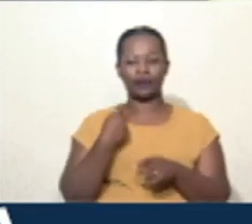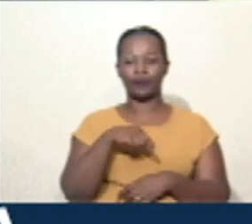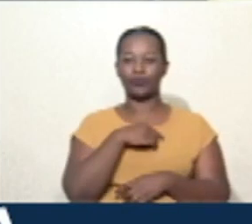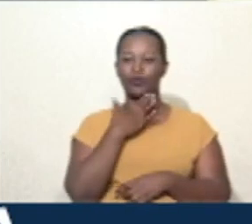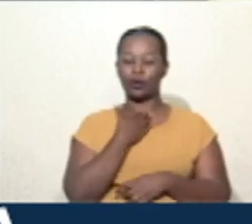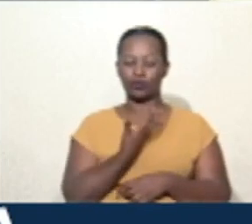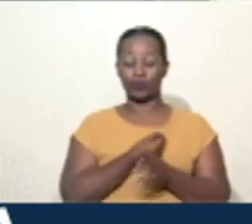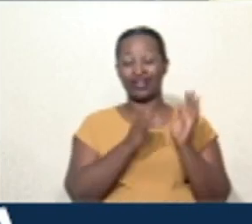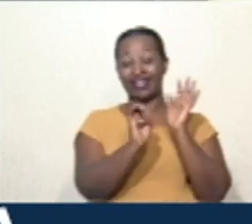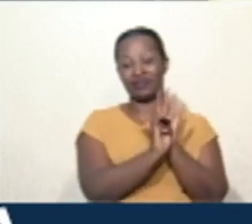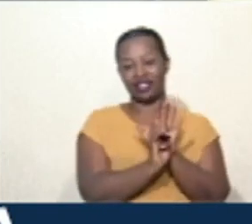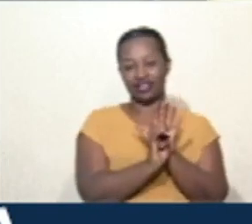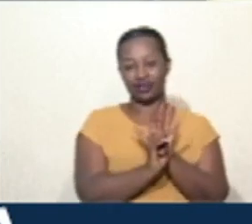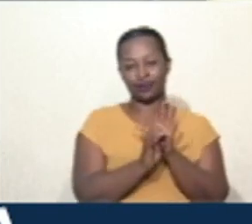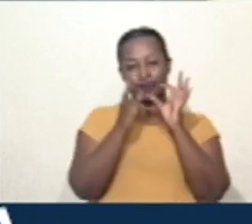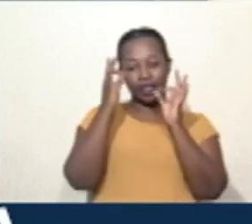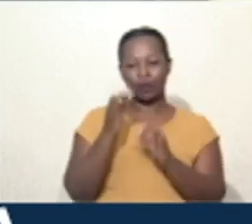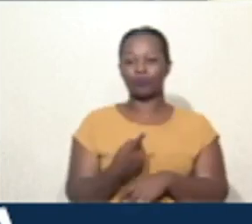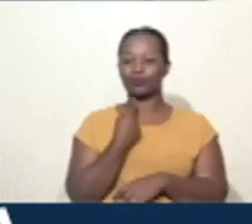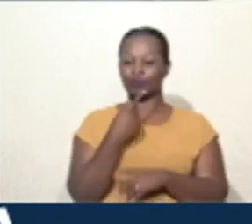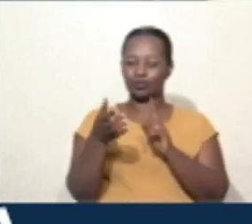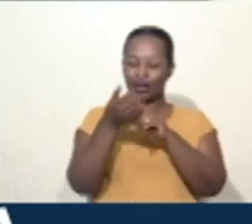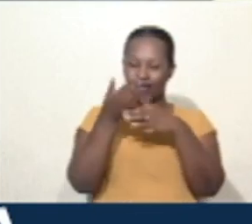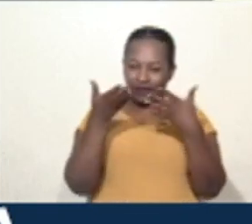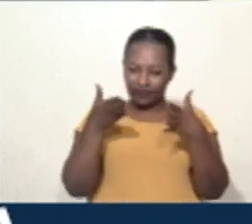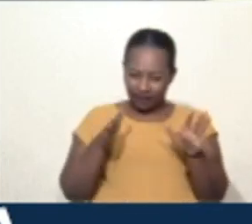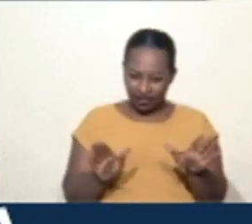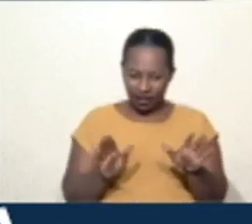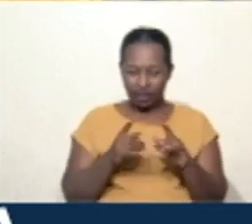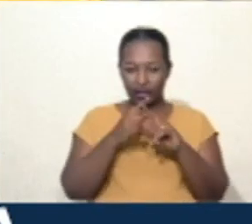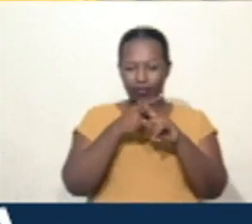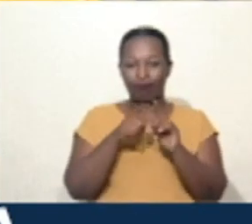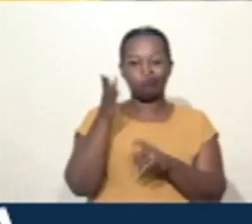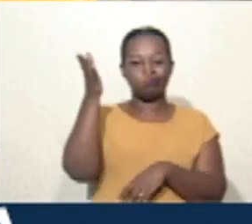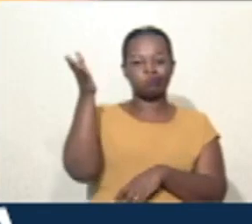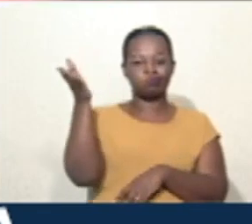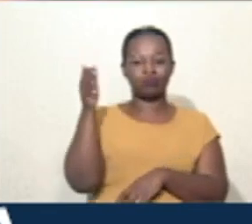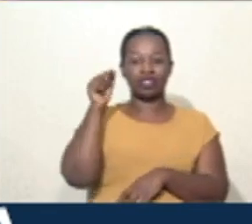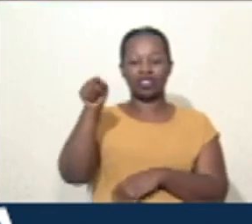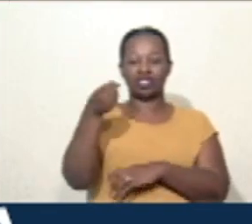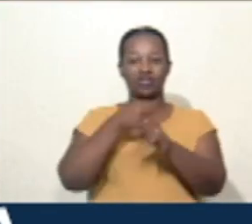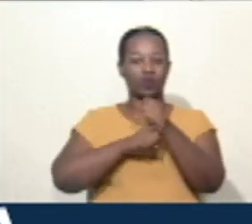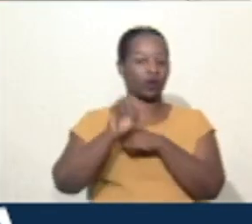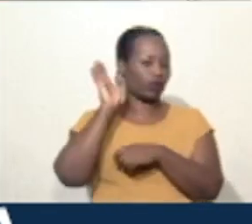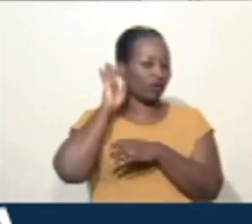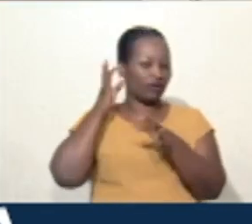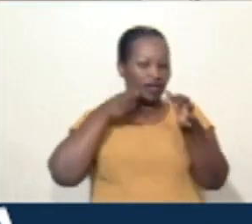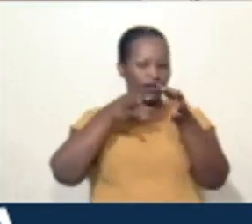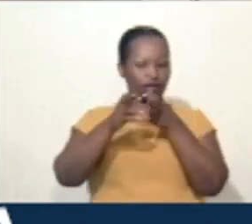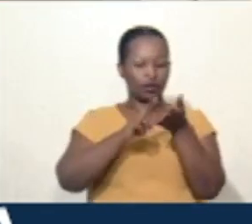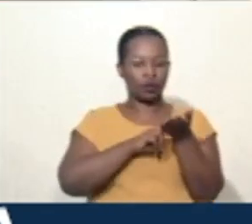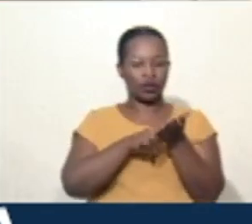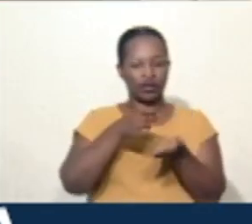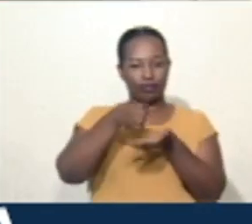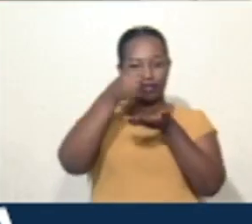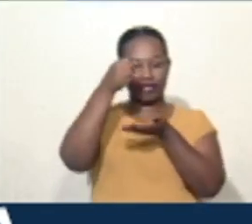gihamya ko ibivugwa bigerwaho ariko ari byo bihari. iki gikorwa cyo kumva ibisobanuro ku ikoreshwa ry'imari